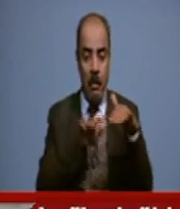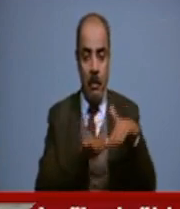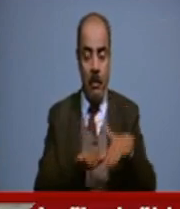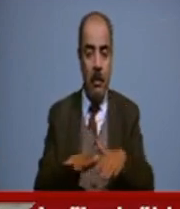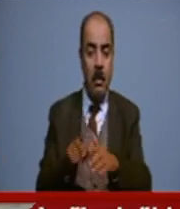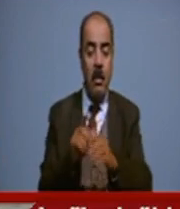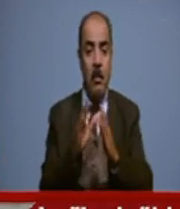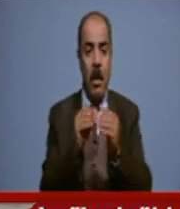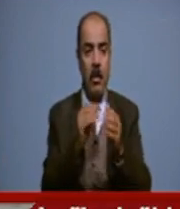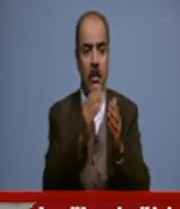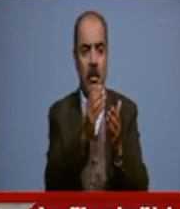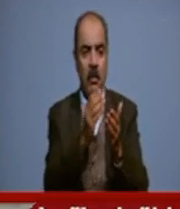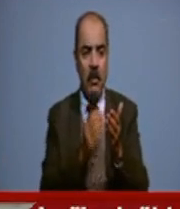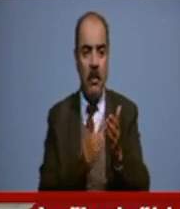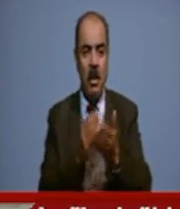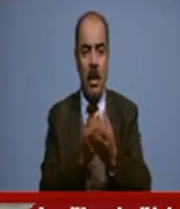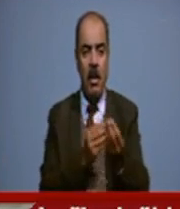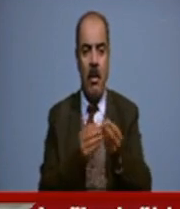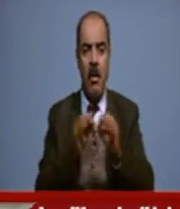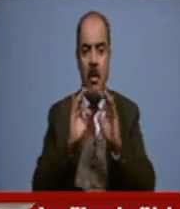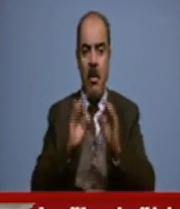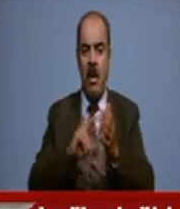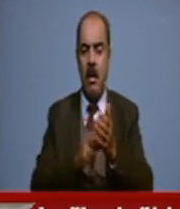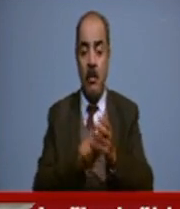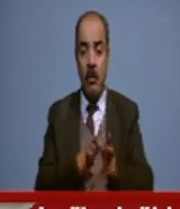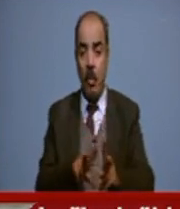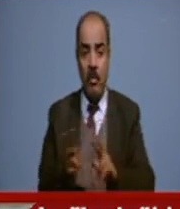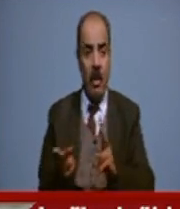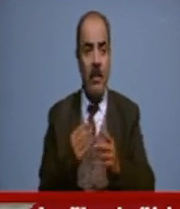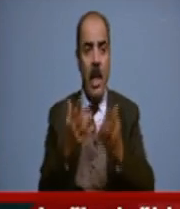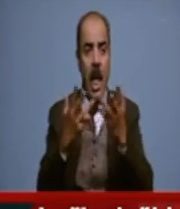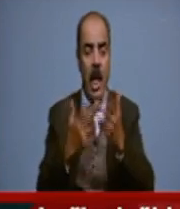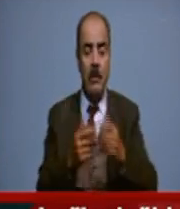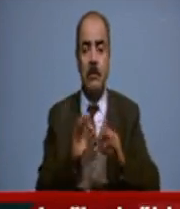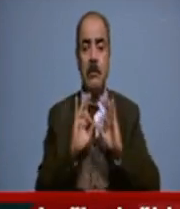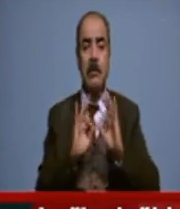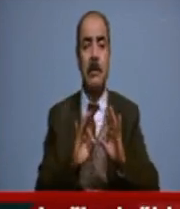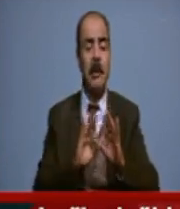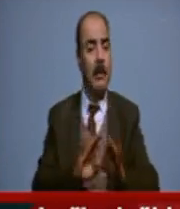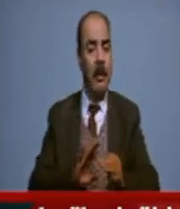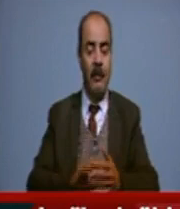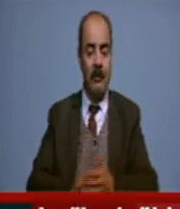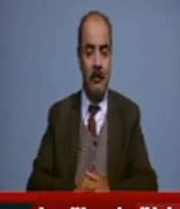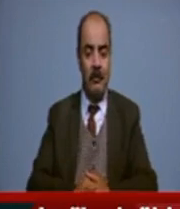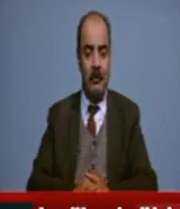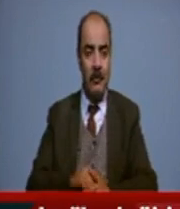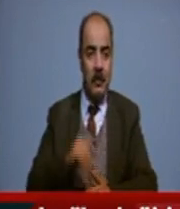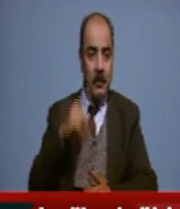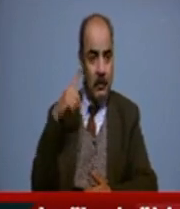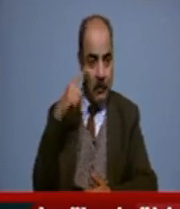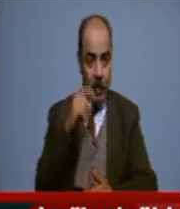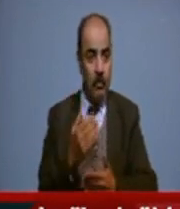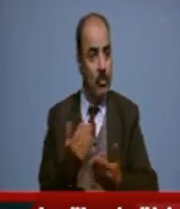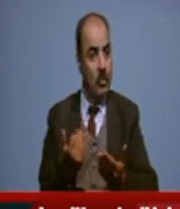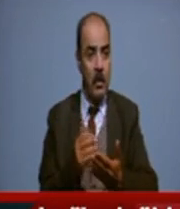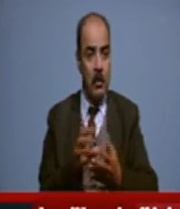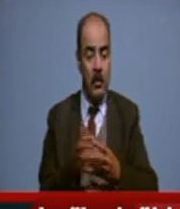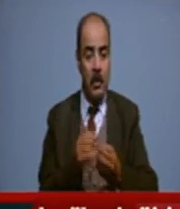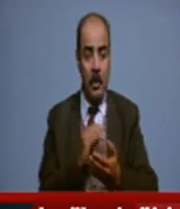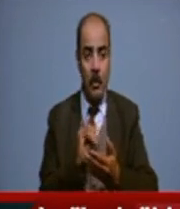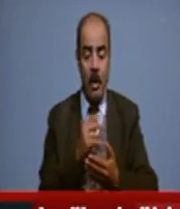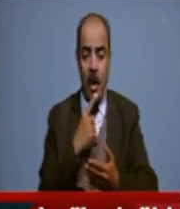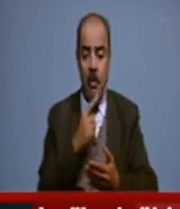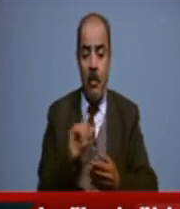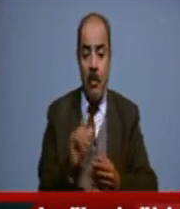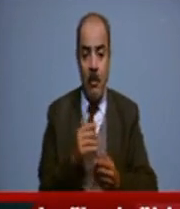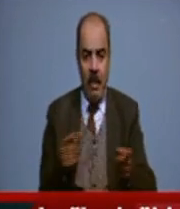اللي بناخدها منها هي كانت حصة ما بتتغيرش حتى لو كان في صعوبات، وكنا بنقبل ده. إذن هو المطلوب إن احنا